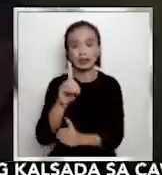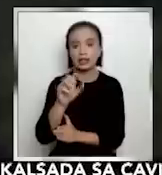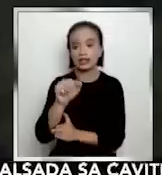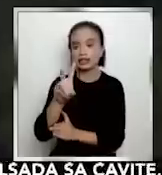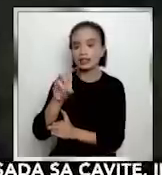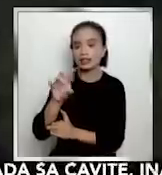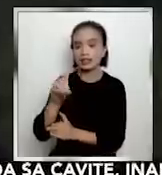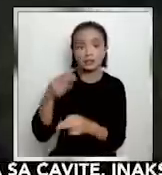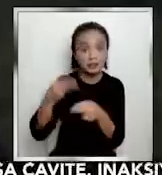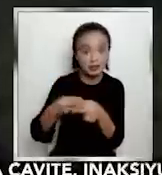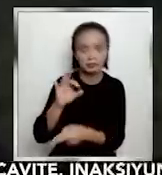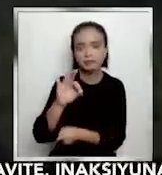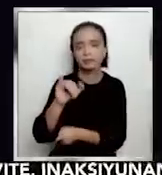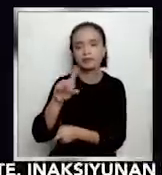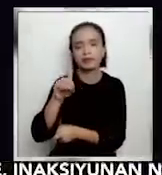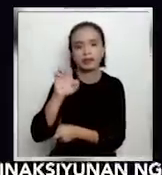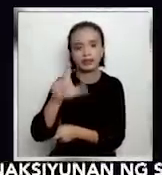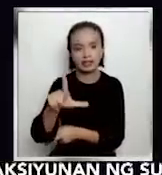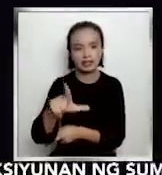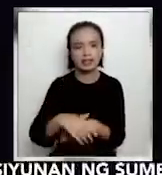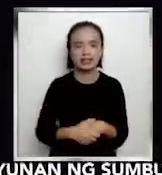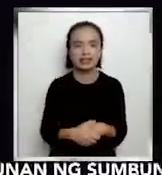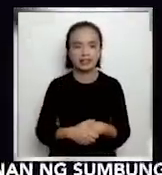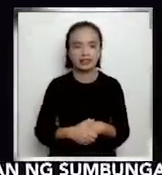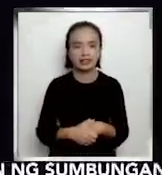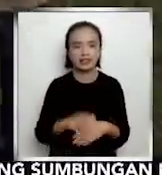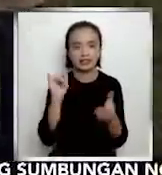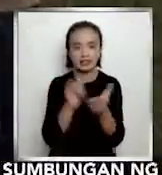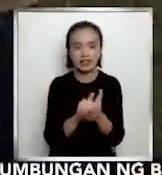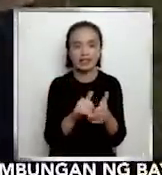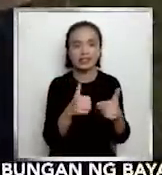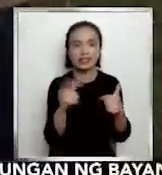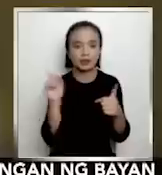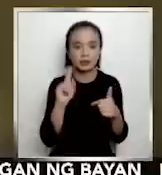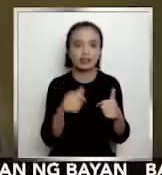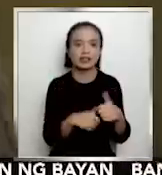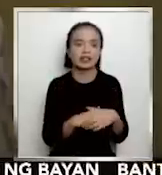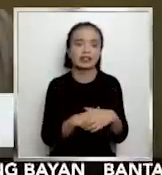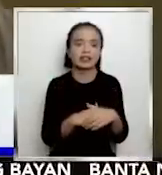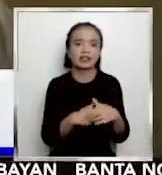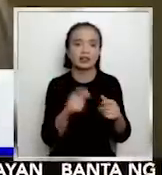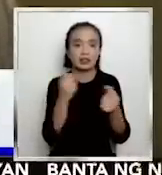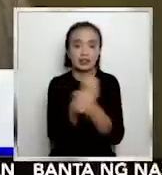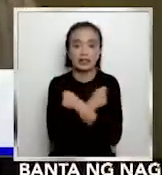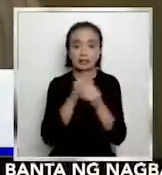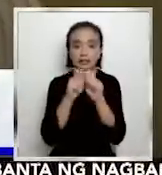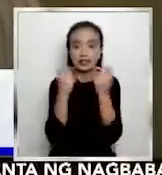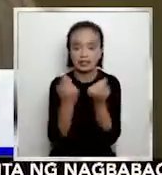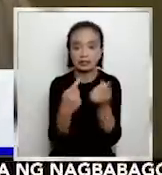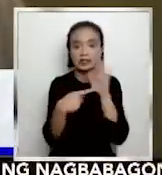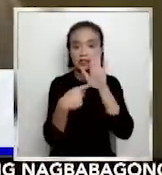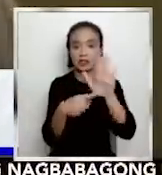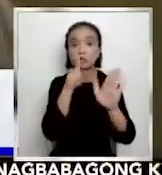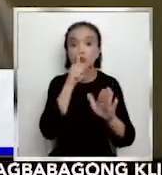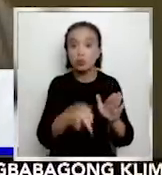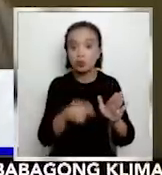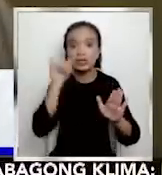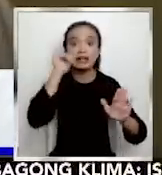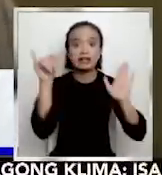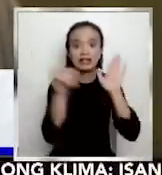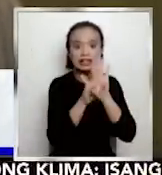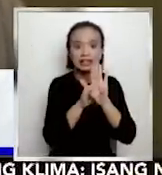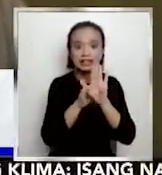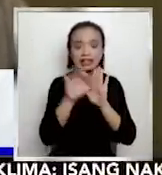Fidel, ang other half ng Pilay Tandem. Tila na-reveal din ang totoong identity ni Fidel sa